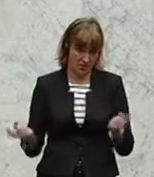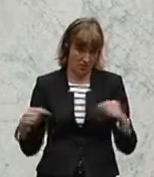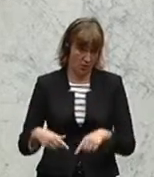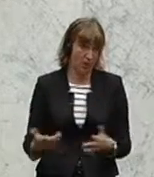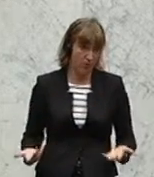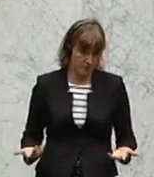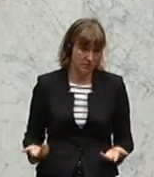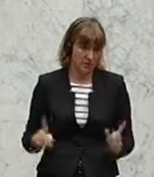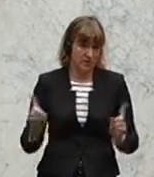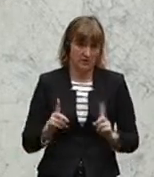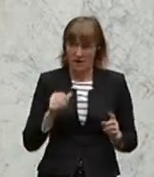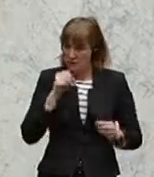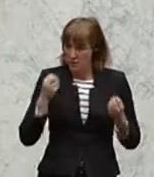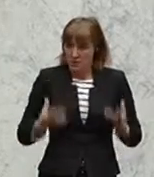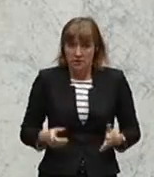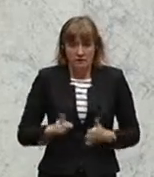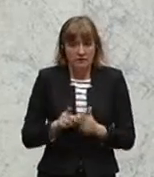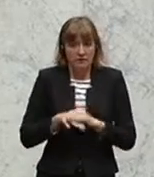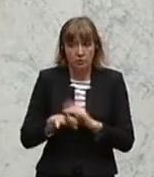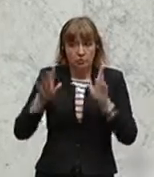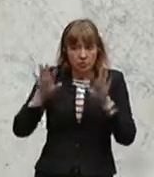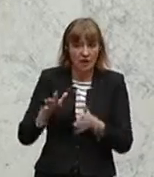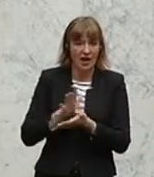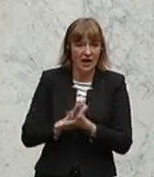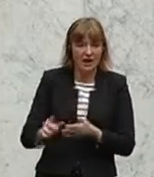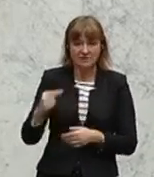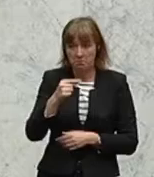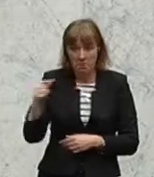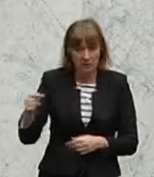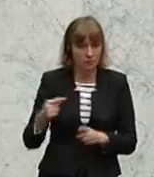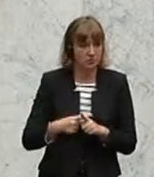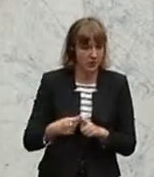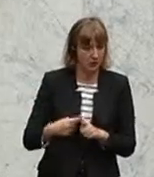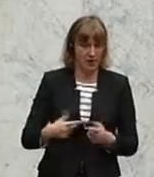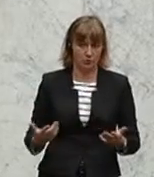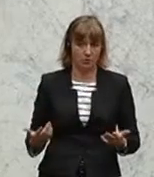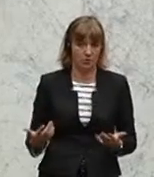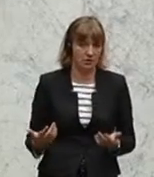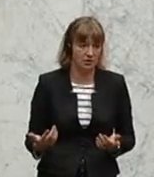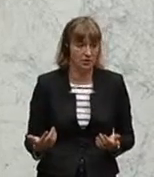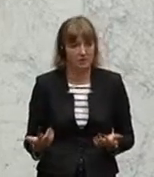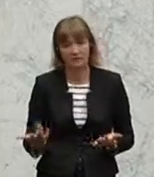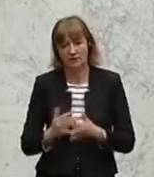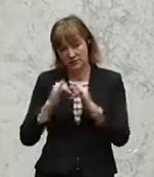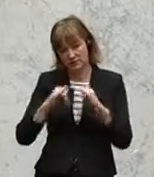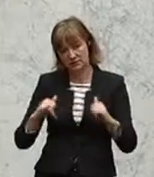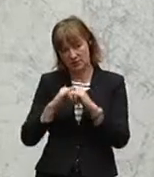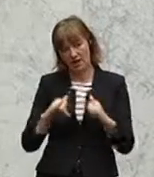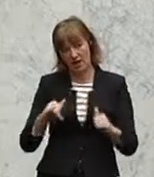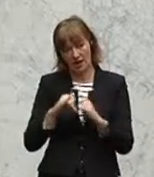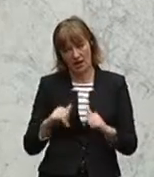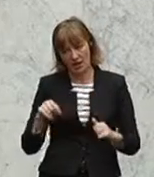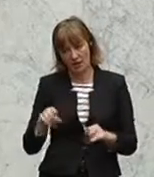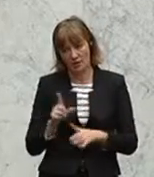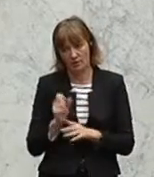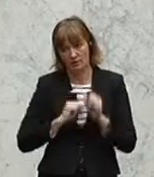darf uns nicht passieren, dass Flüchtlinge bei Schnee, Eis und Minustemperaturen in Zelten,